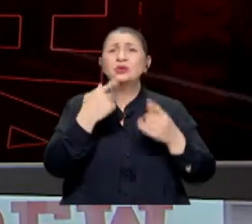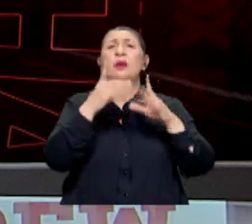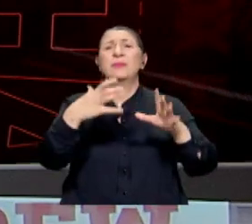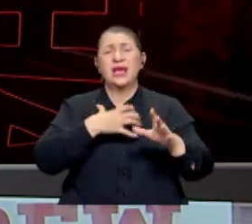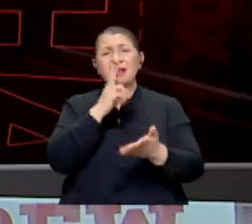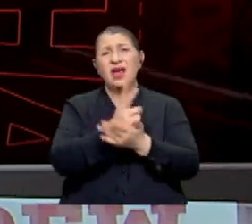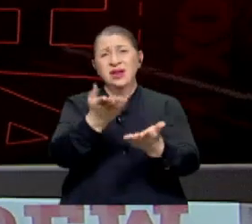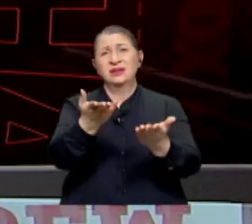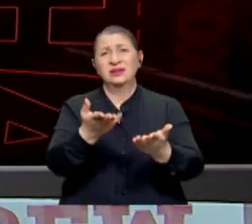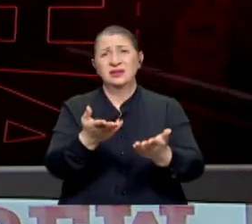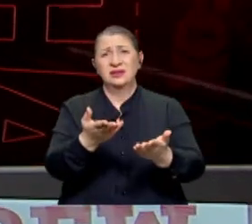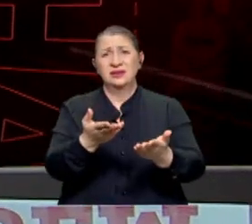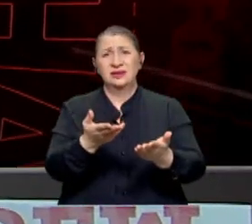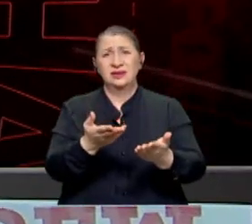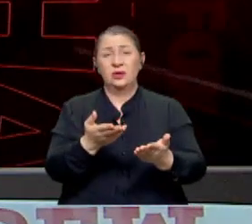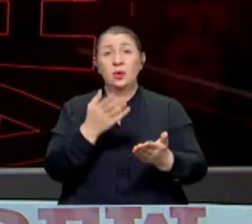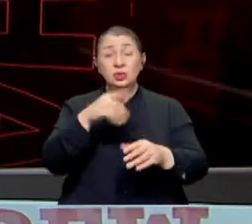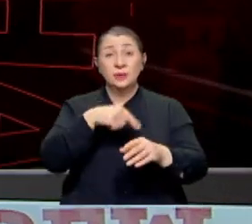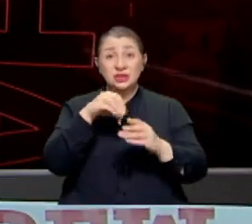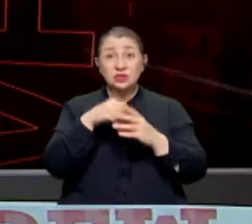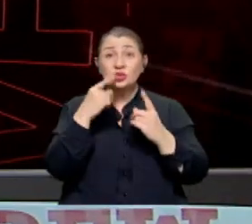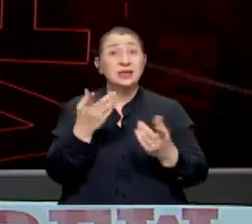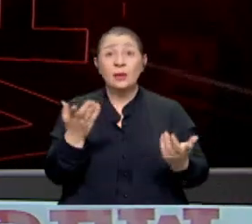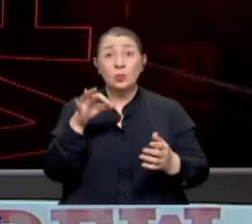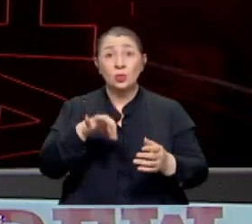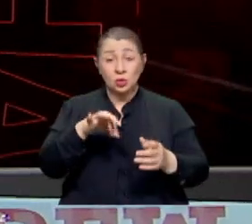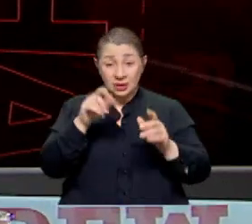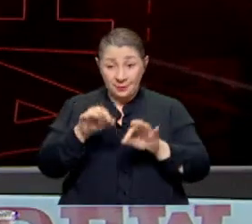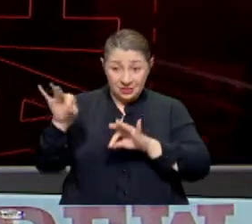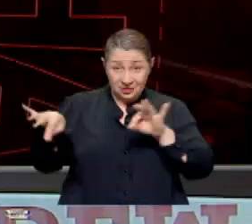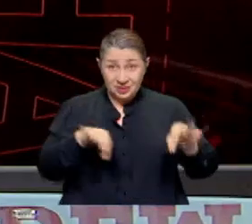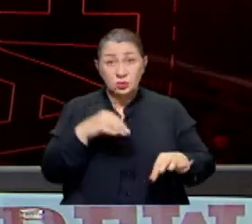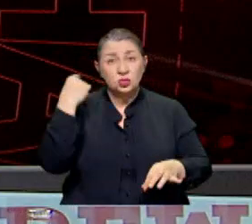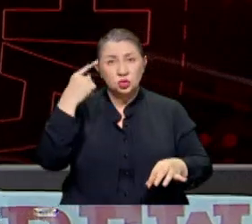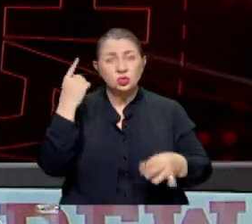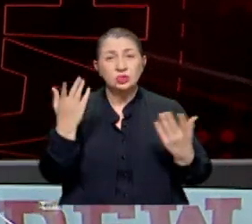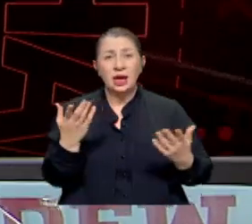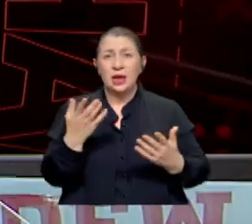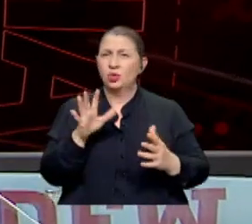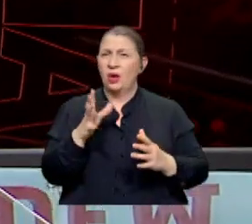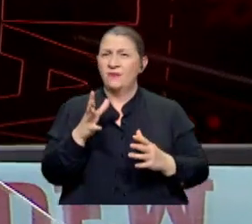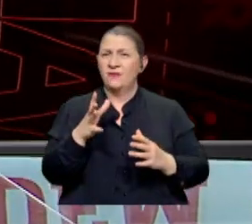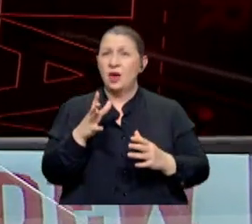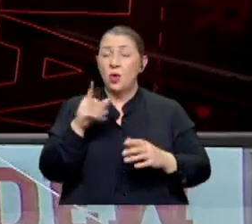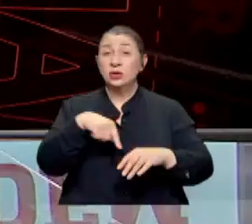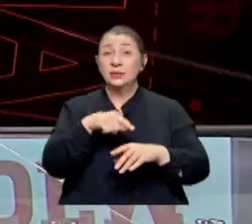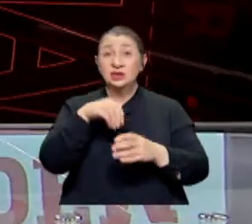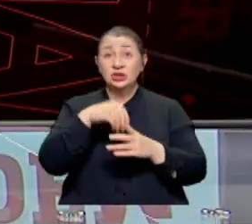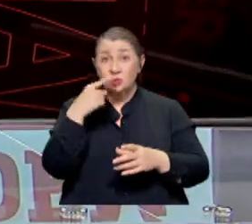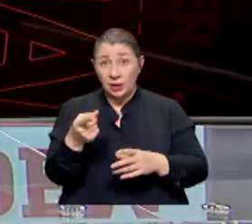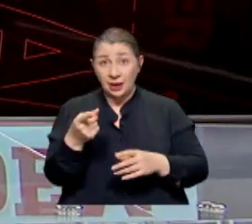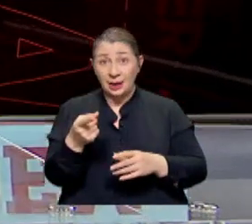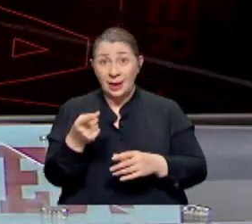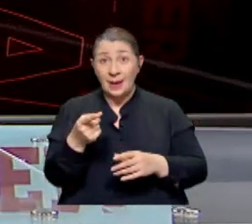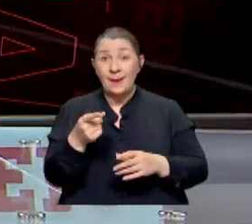söyledim Siz kendiniz karar verin o zaman için söylediği şey bugün için uyguladığımızda düşündüğümüzde enteresan o zaman için diyor